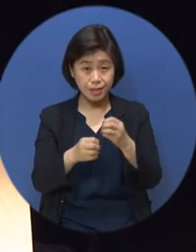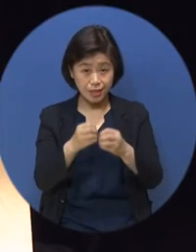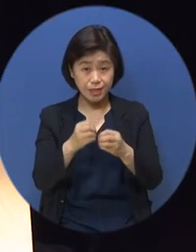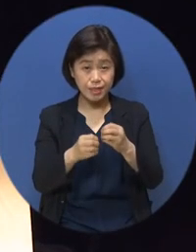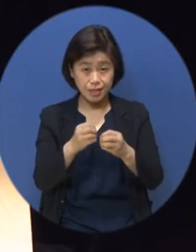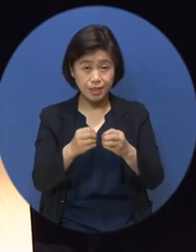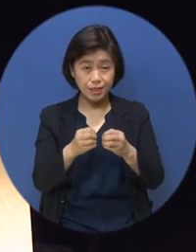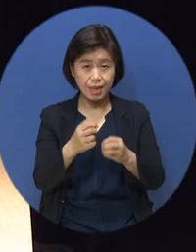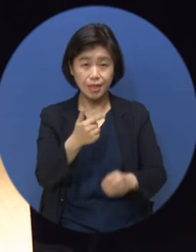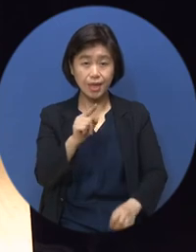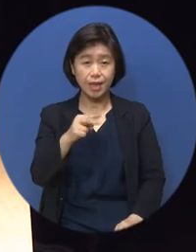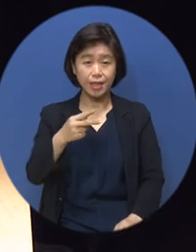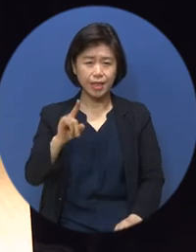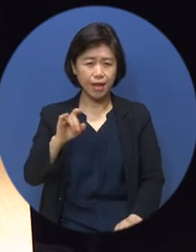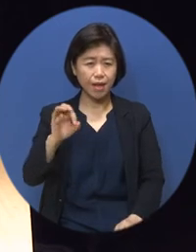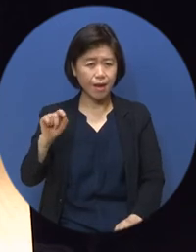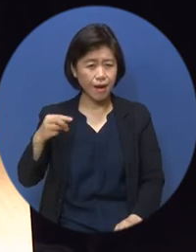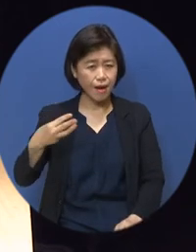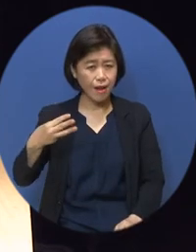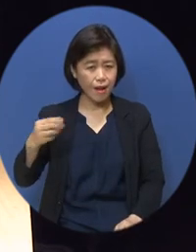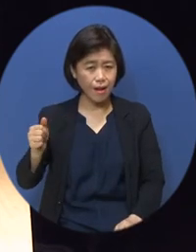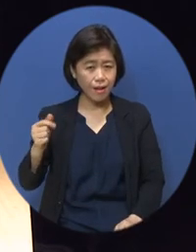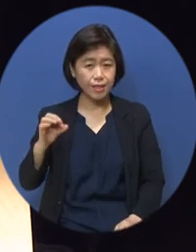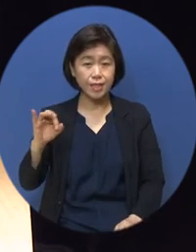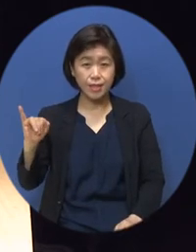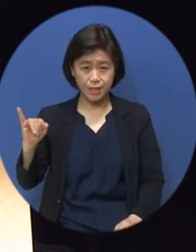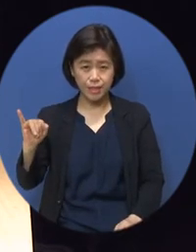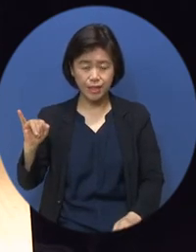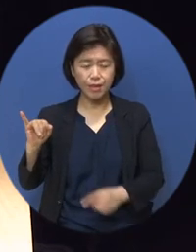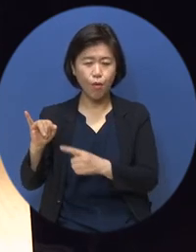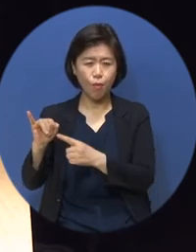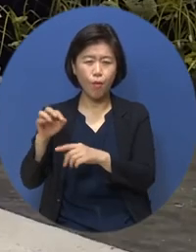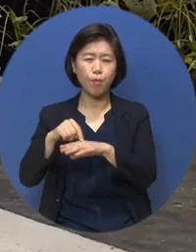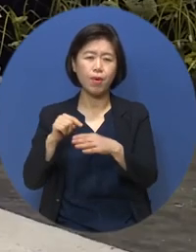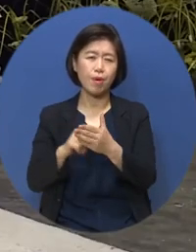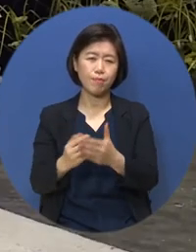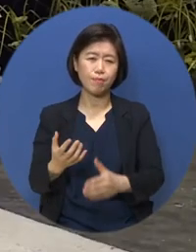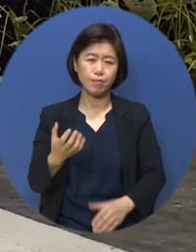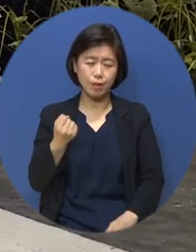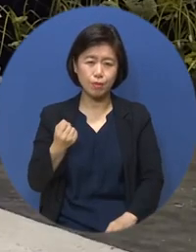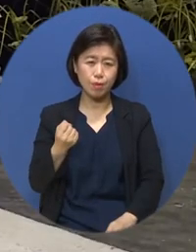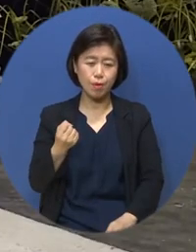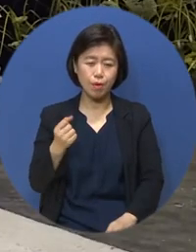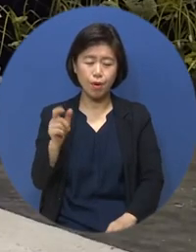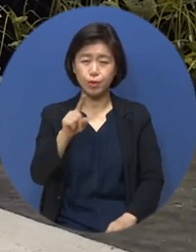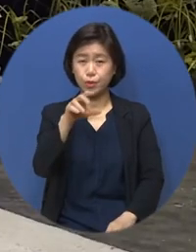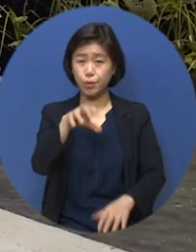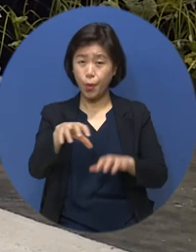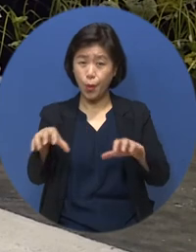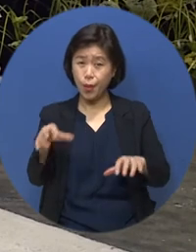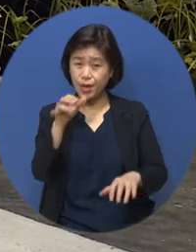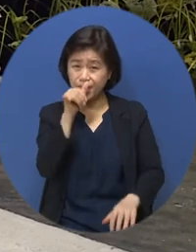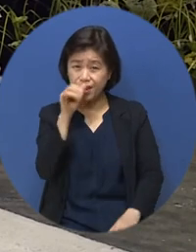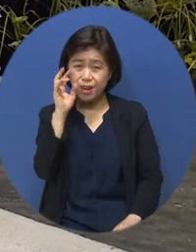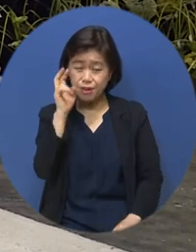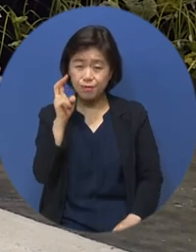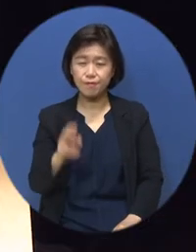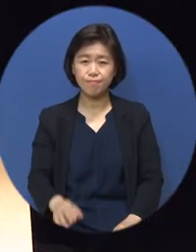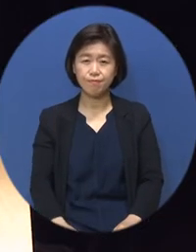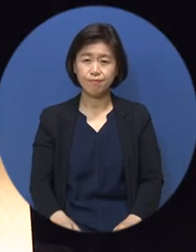나대아리의 심정으로 어딘가에 멈춰 있을 것입니다. 여러분과 복지TV와